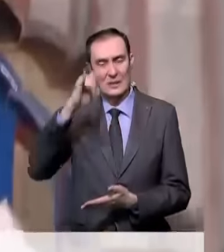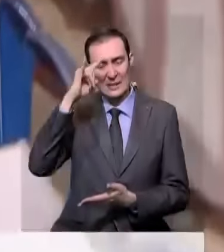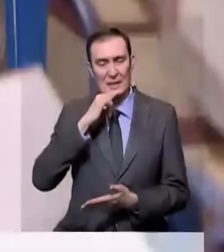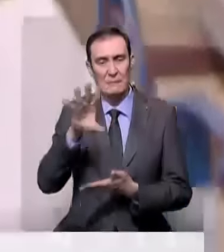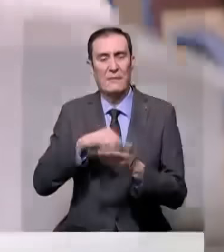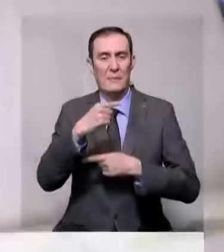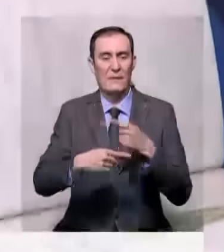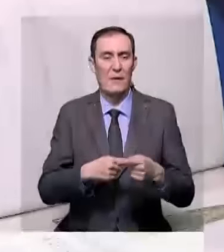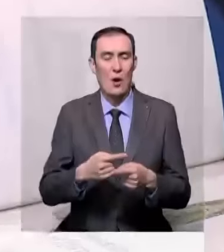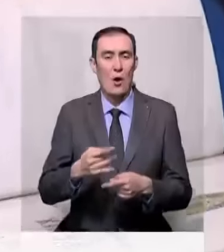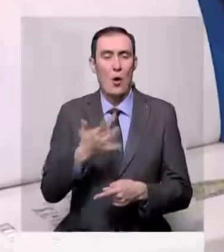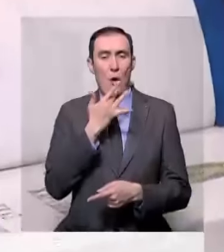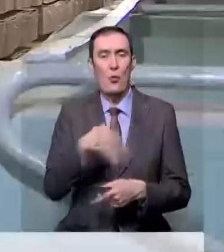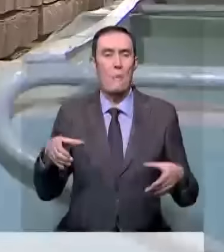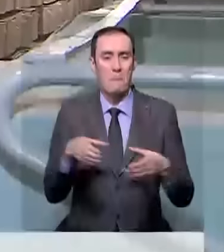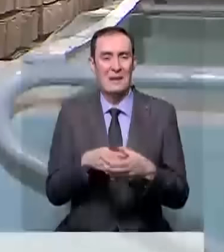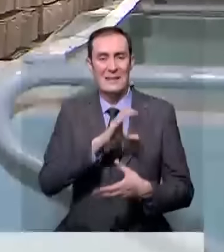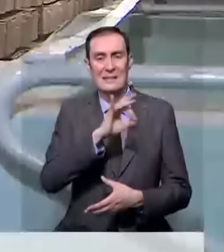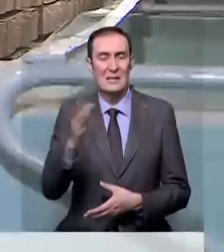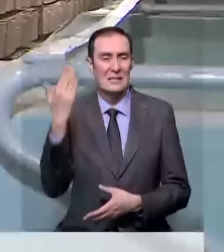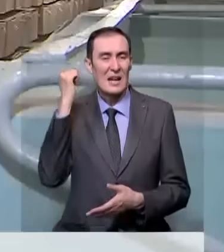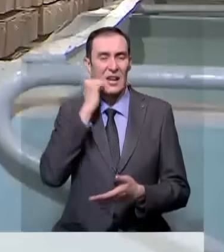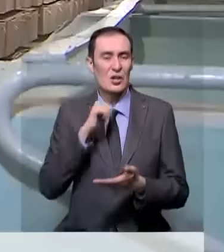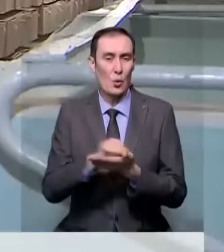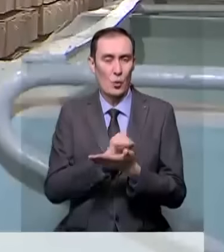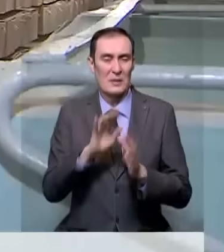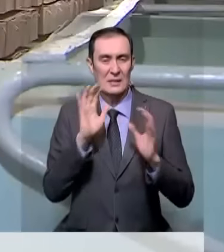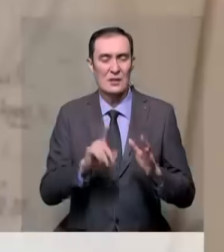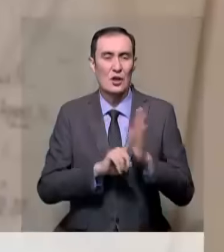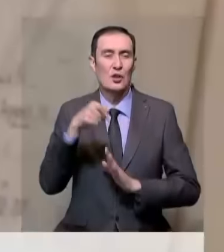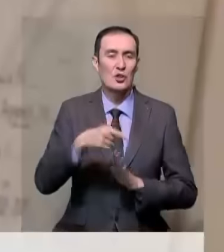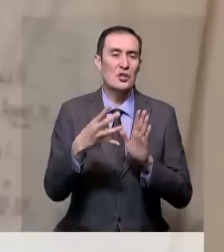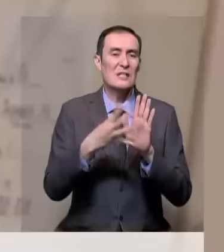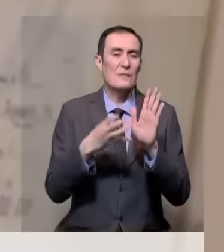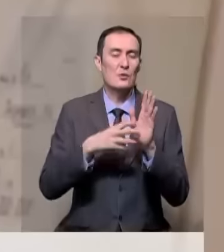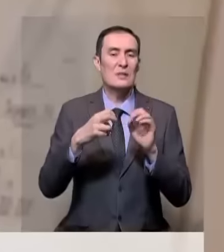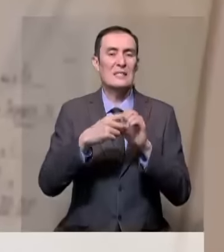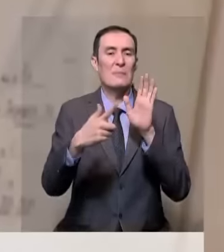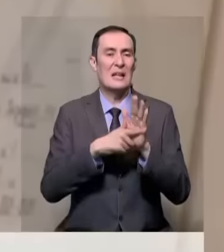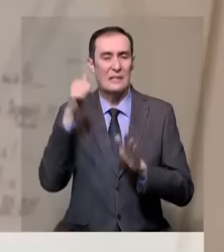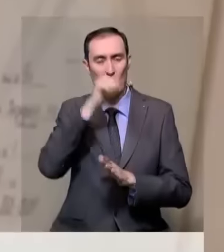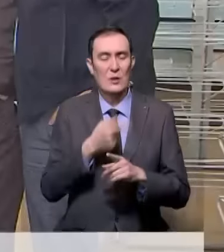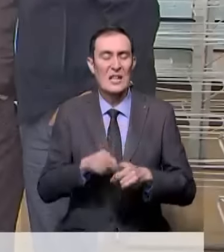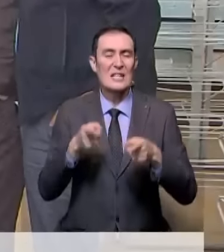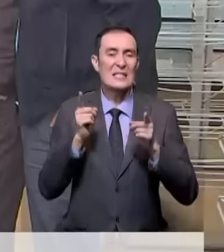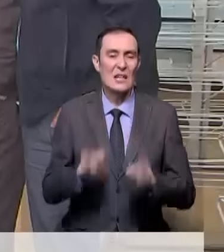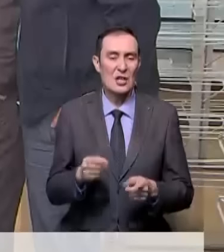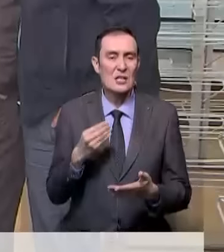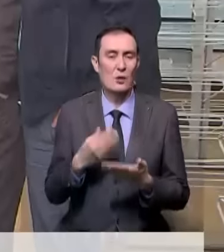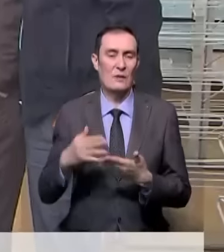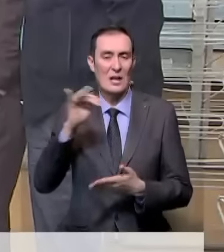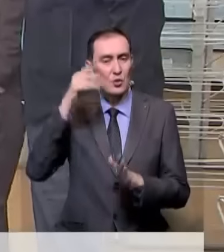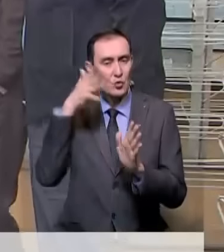правопреемник архива Компартии КазССР. Старейшие документы здесь хранятся с 1917 года. Это настоящая сокровищница